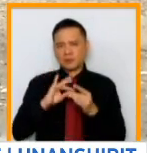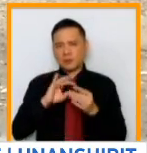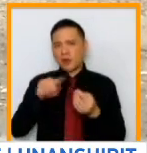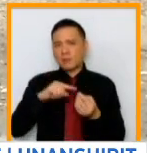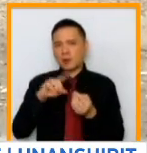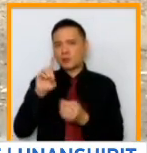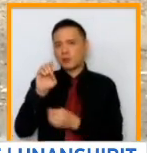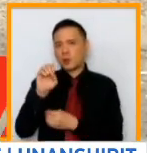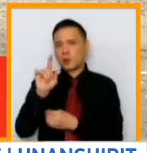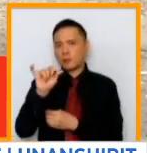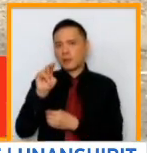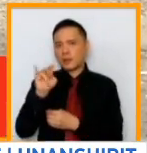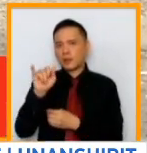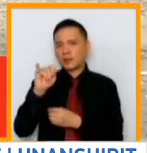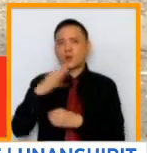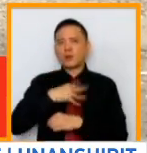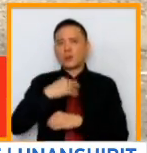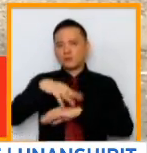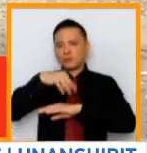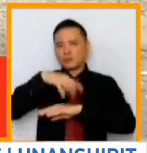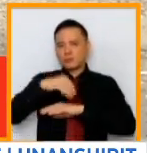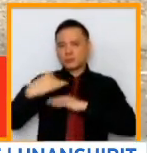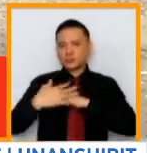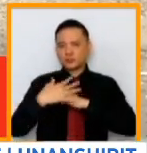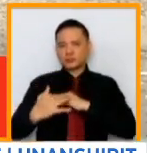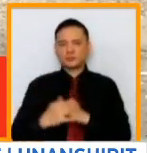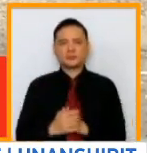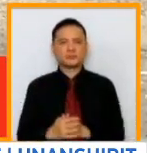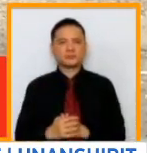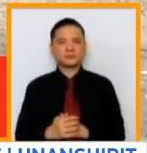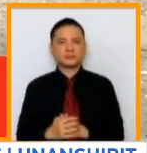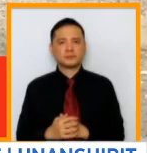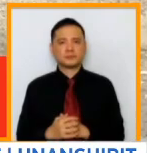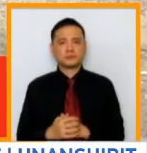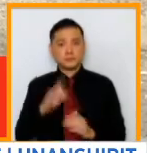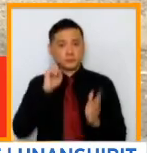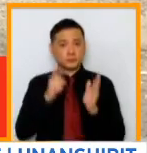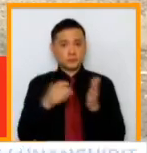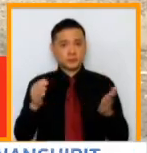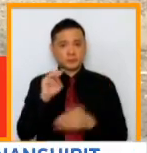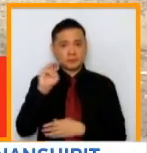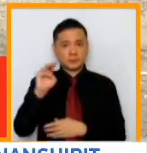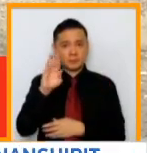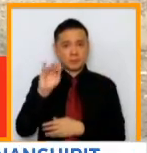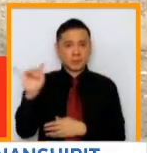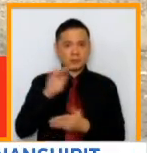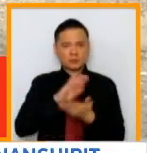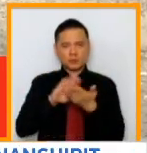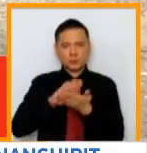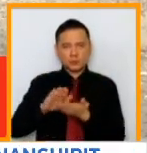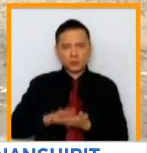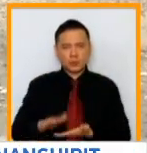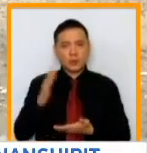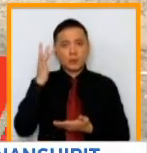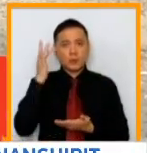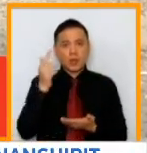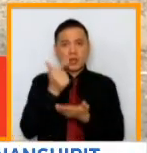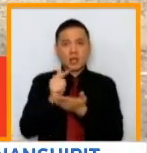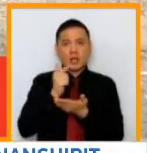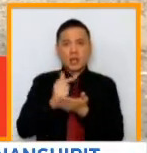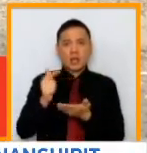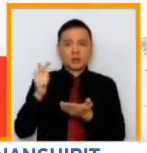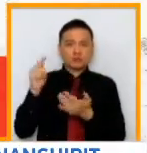Susan, isang clean-up drive nga ang ginagawa ngayon dito sa Manila Bay dahil nga yan sa ilang araw na tuloy-tuloy na pag-uulan.